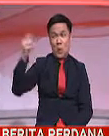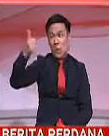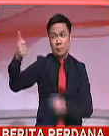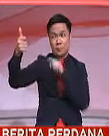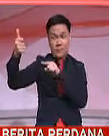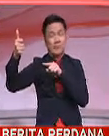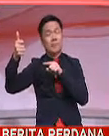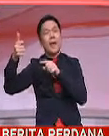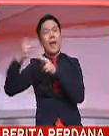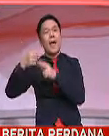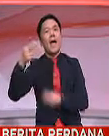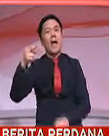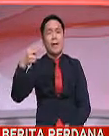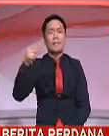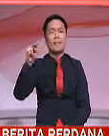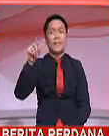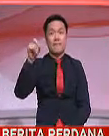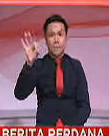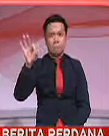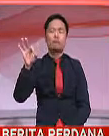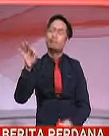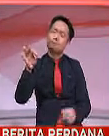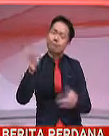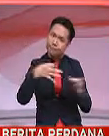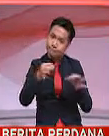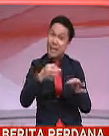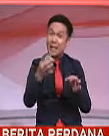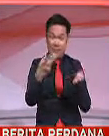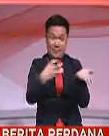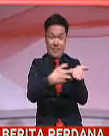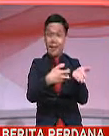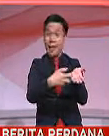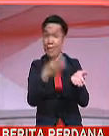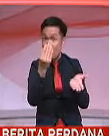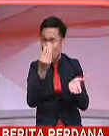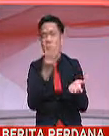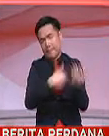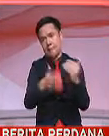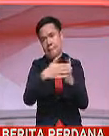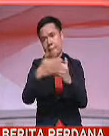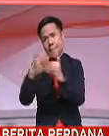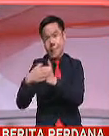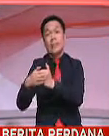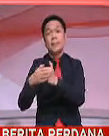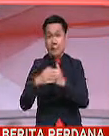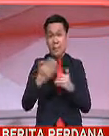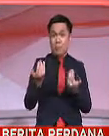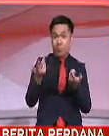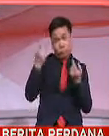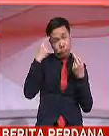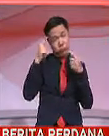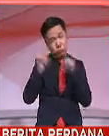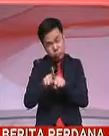Azhan Syafriman Hanif berkata pihaknya akan memulangkan wang daripada pembelian tiket itu dan belum mencapai persetujuan